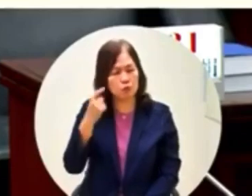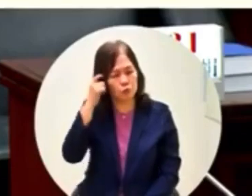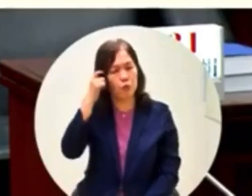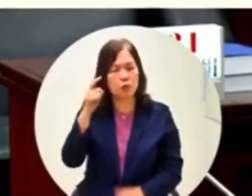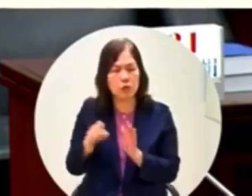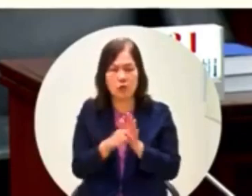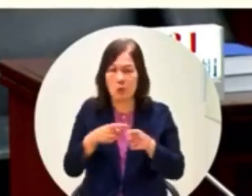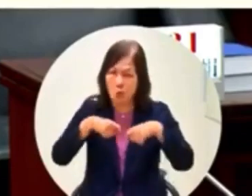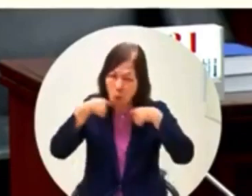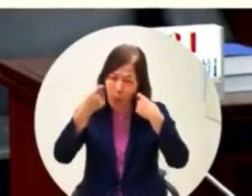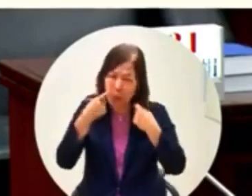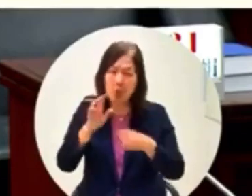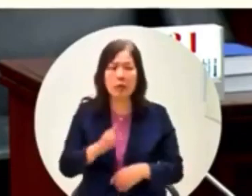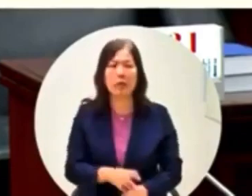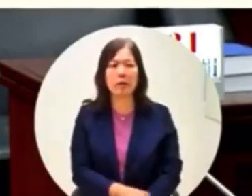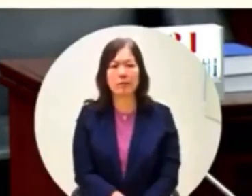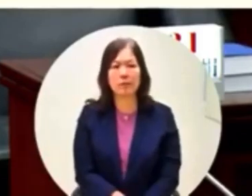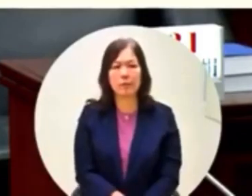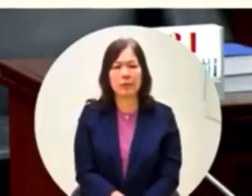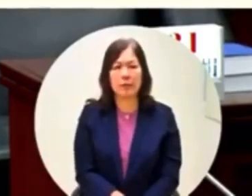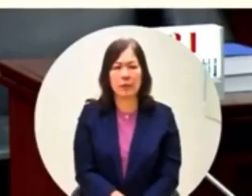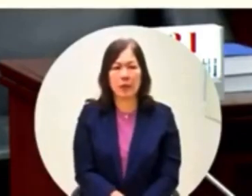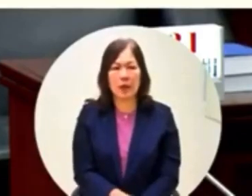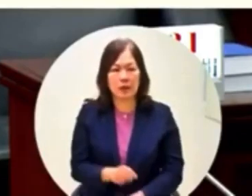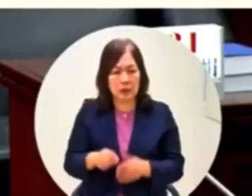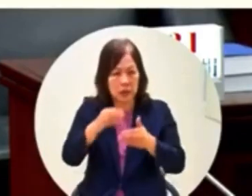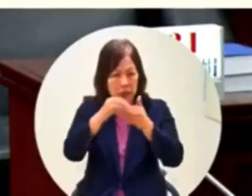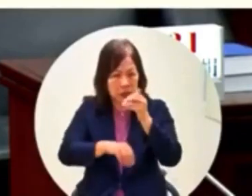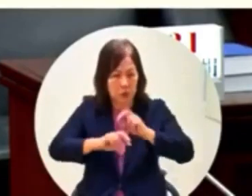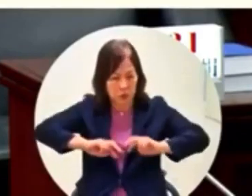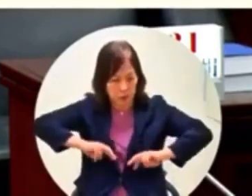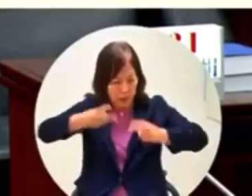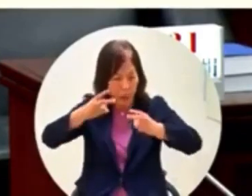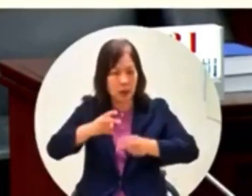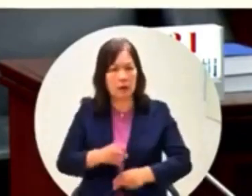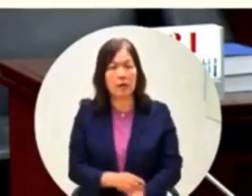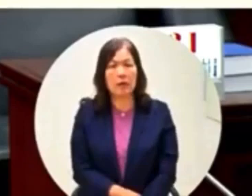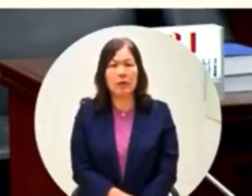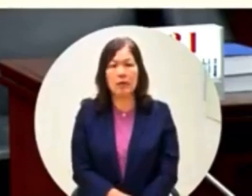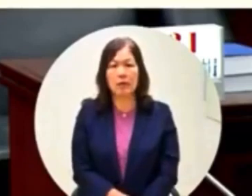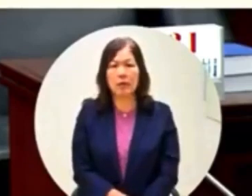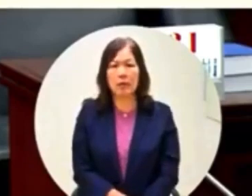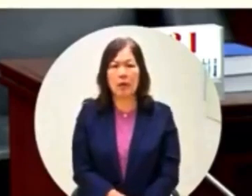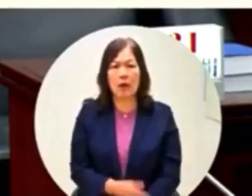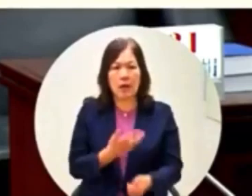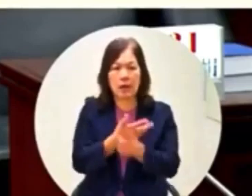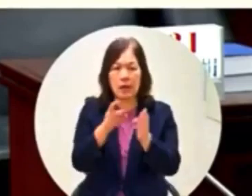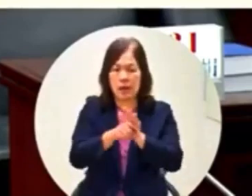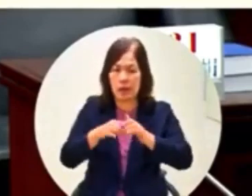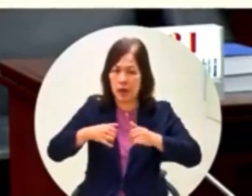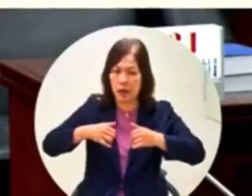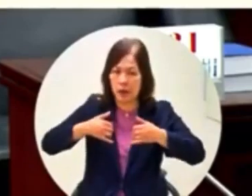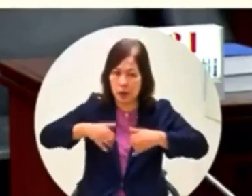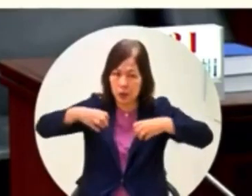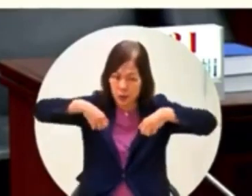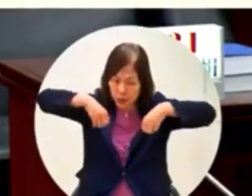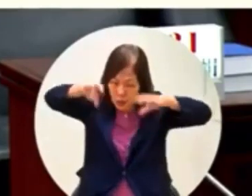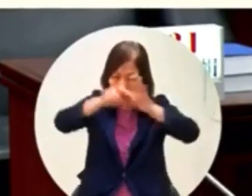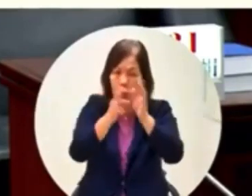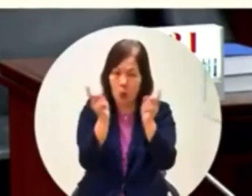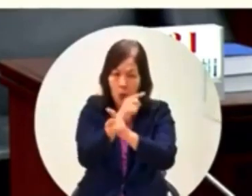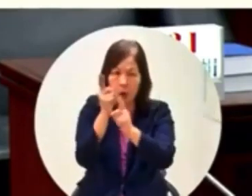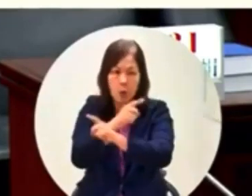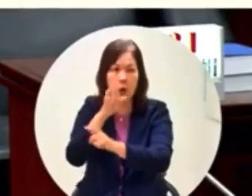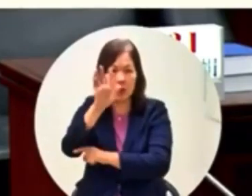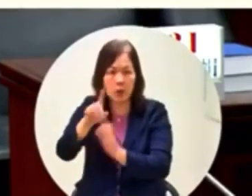奇，那针对因为这个制度的改变，能够让整个我们的智能路灯来一个换装，来一个